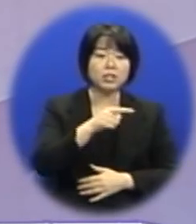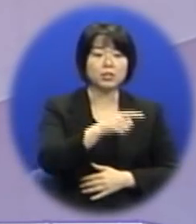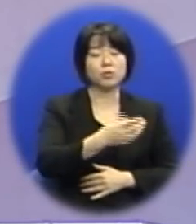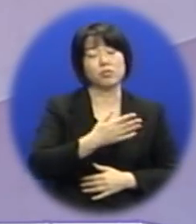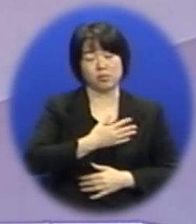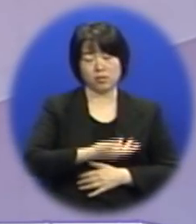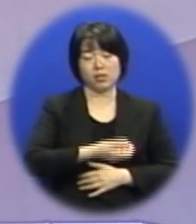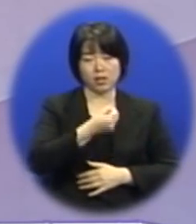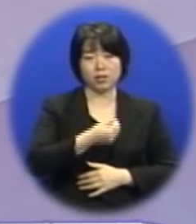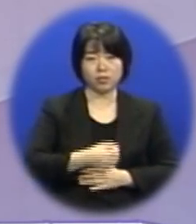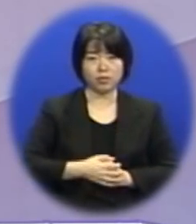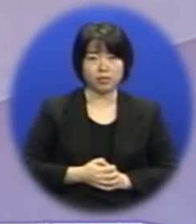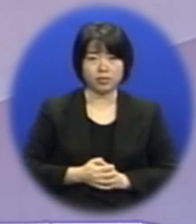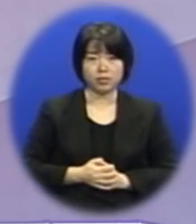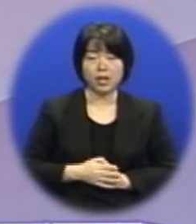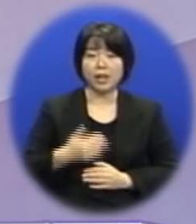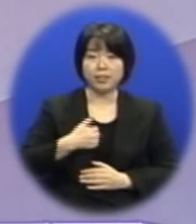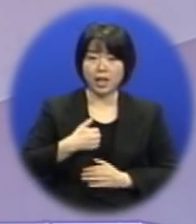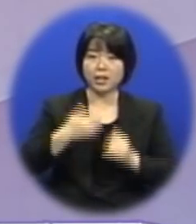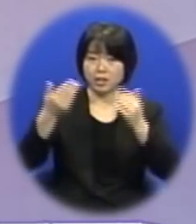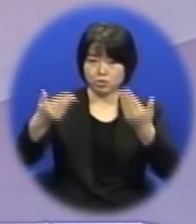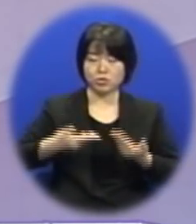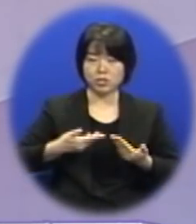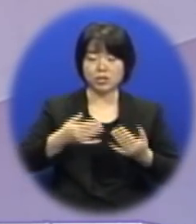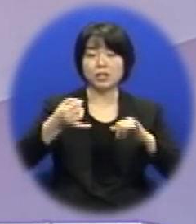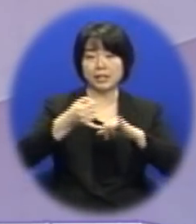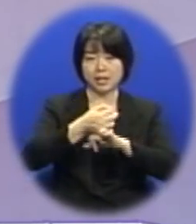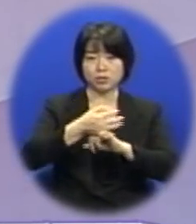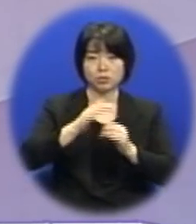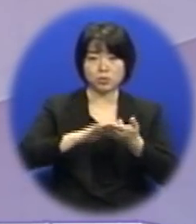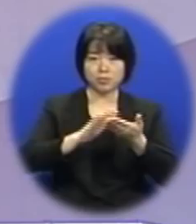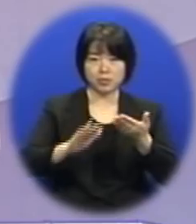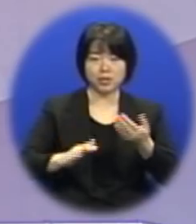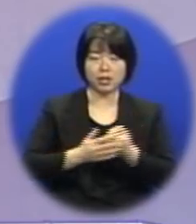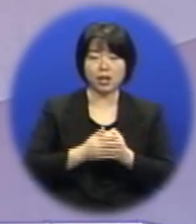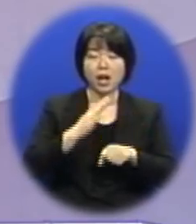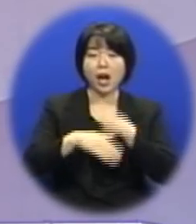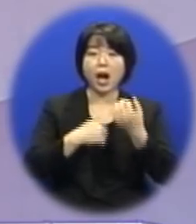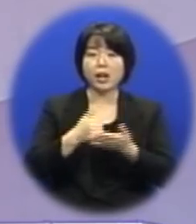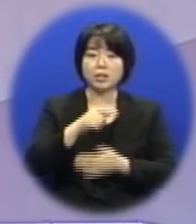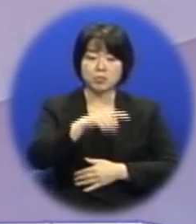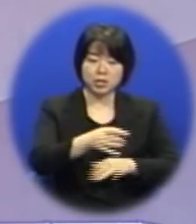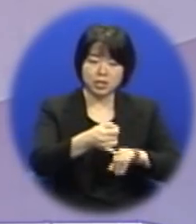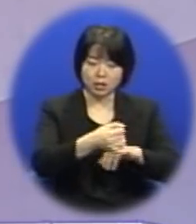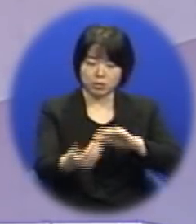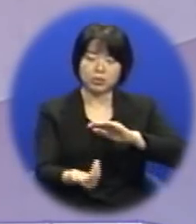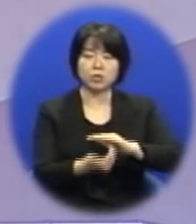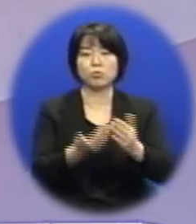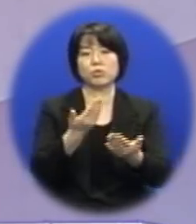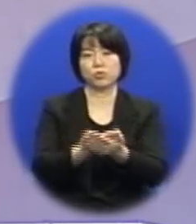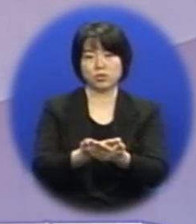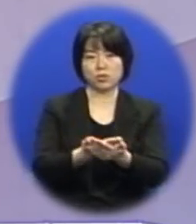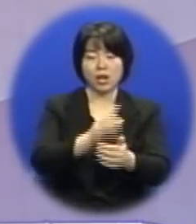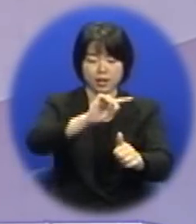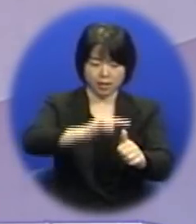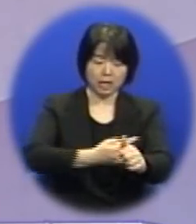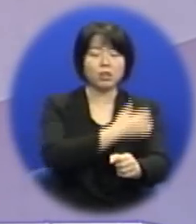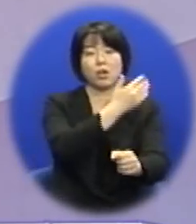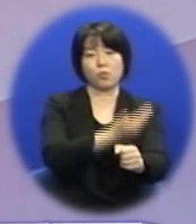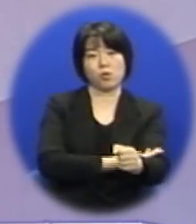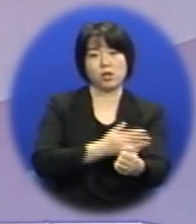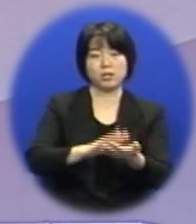것이에요. 내게 주신 약속이에요. 하나님 이 약속을 이루어 주세요. 이건 당연한 권리죠.